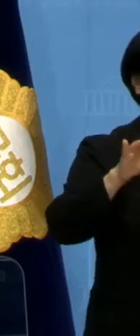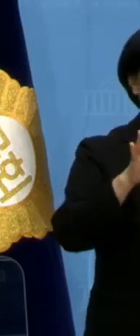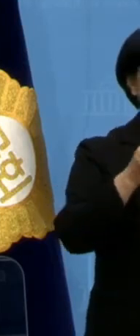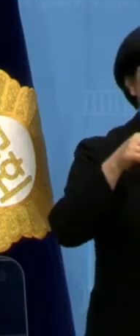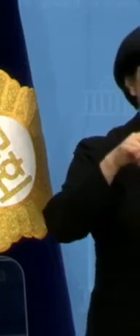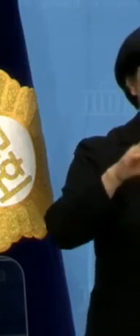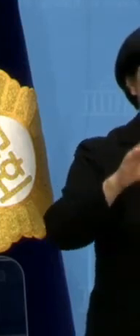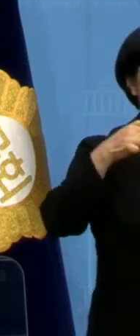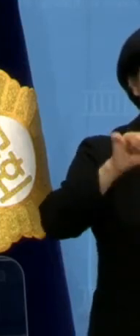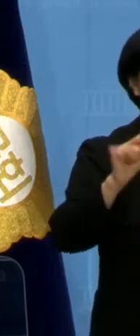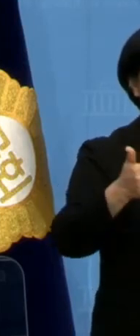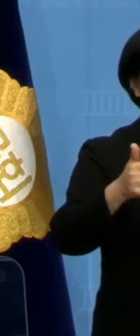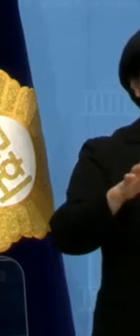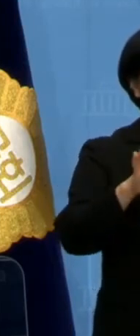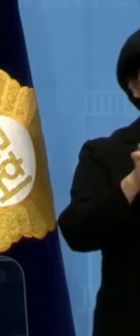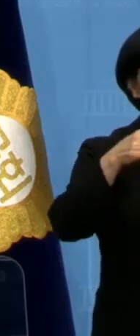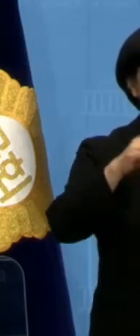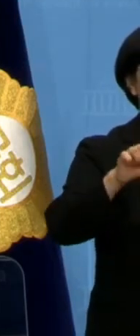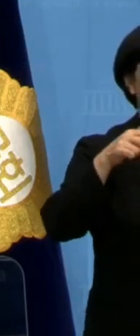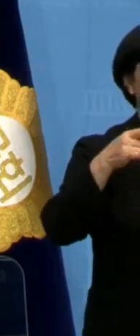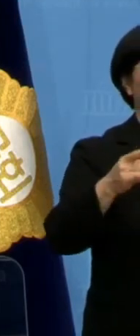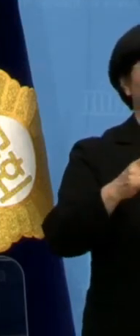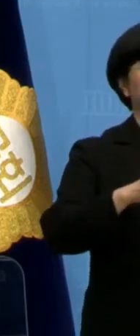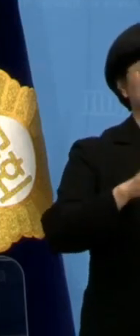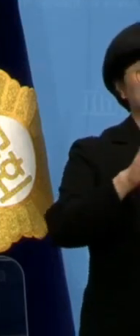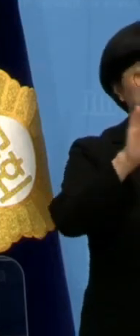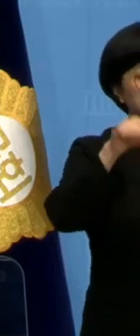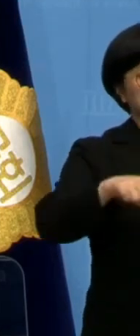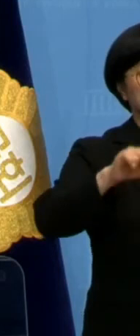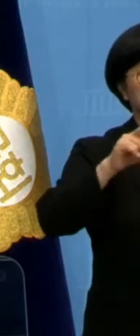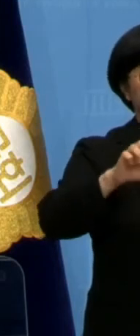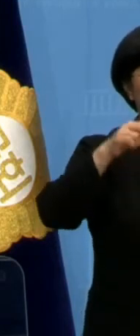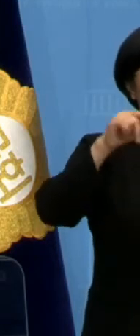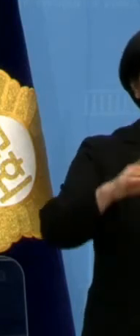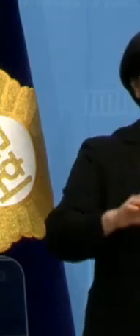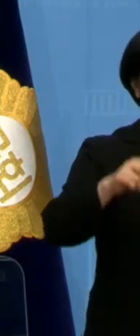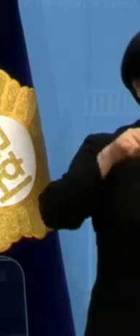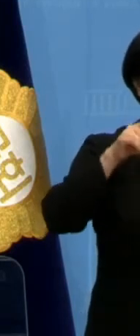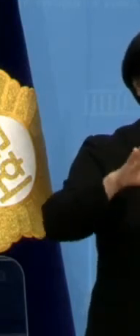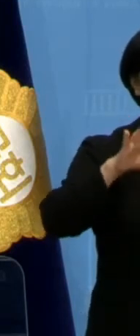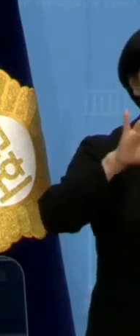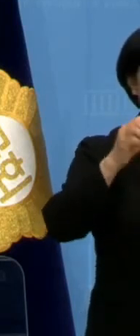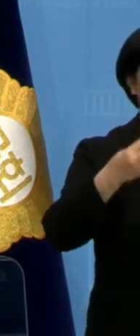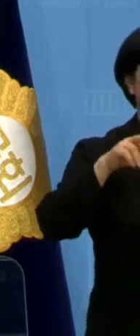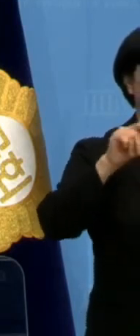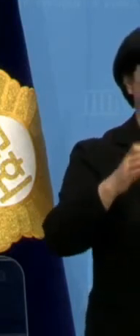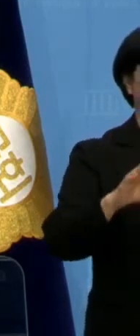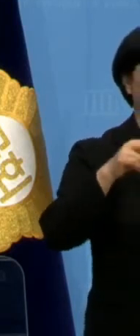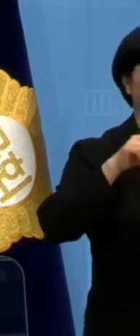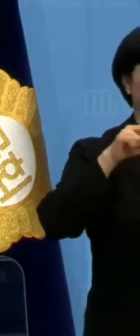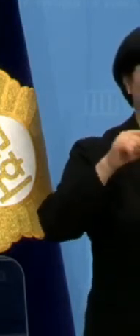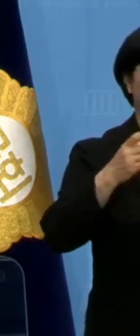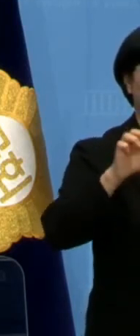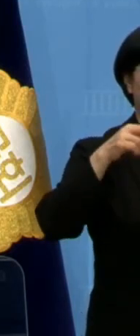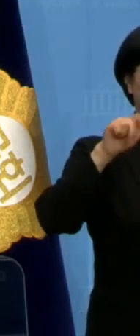김성원, 김정재, 박성중, 송일종, 송석준,